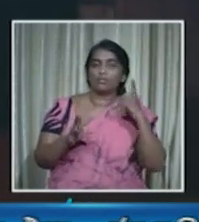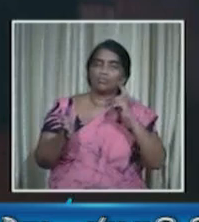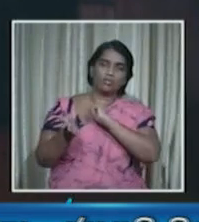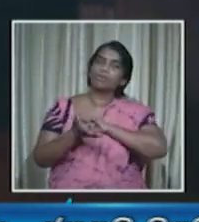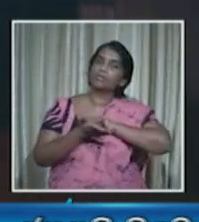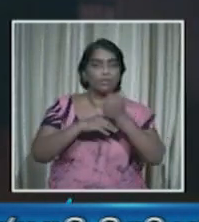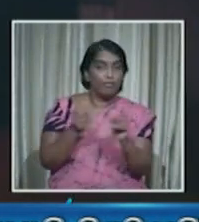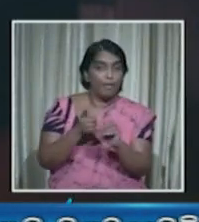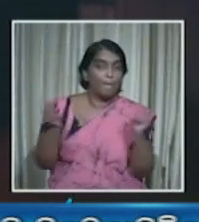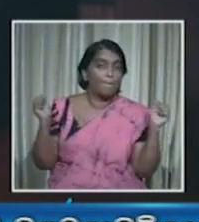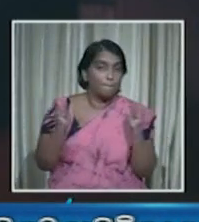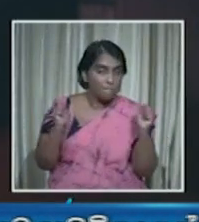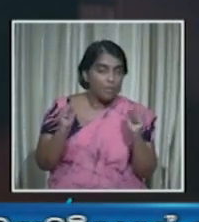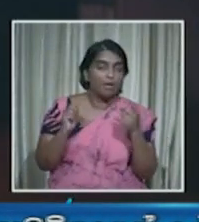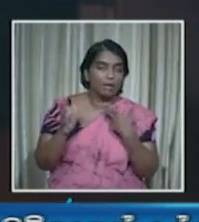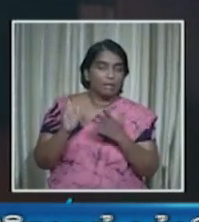අස්සලා රට ගියා